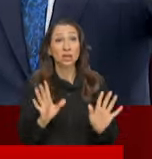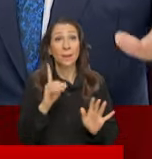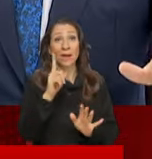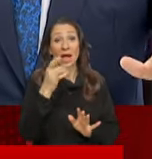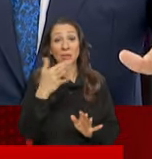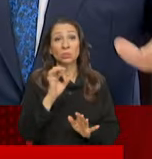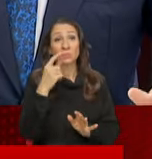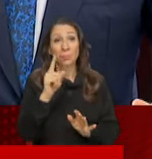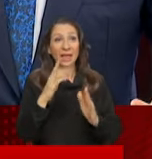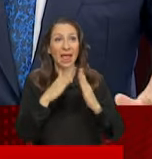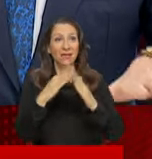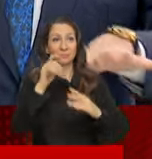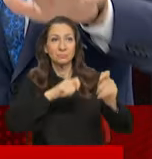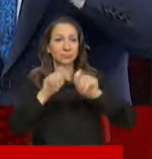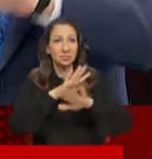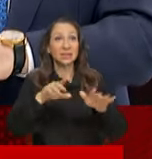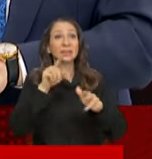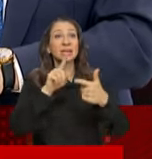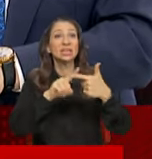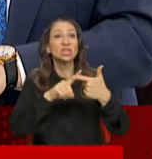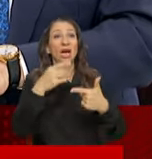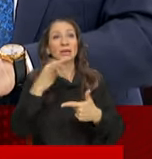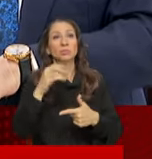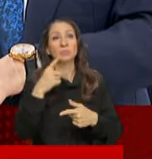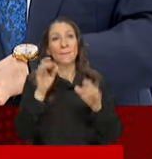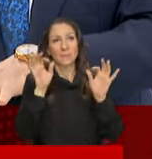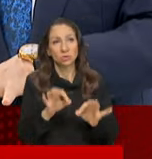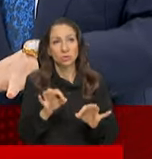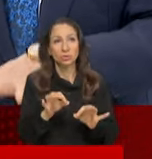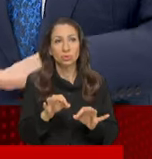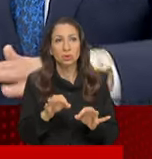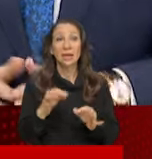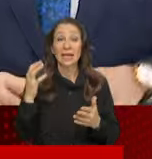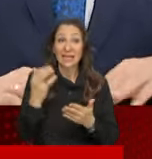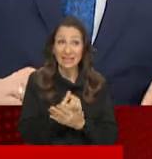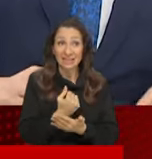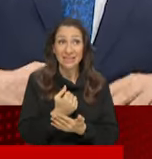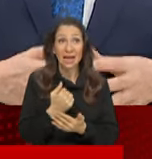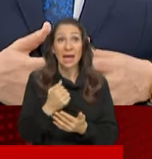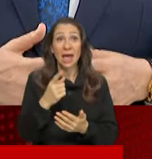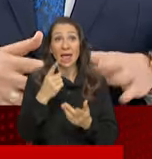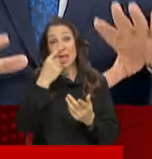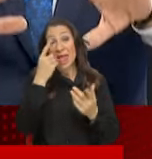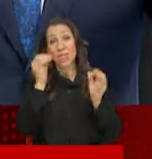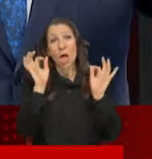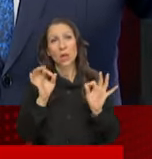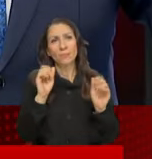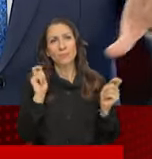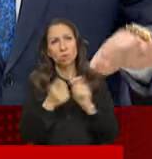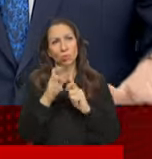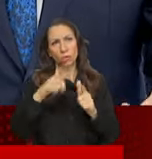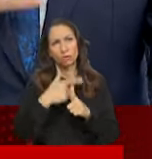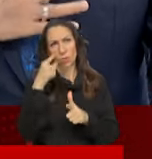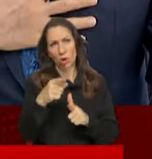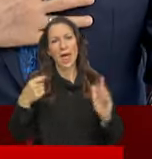60.000 konutu b bitirdik şimdi ikinci 60.000 başlıyoruz kazandığınız takdirde önünüze koyduğunuz en önemli proje